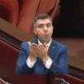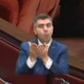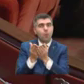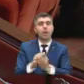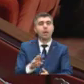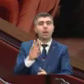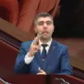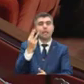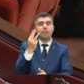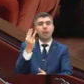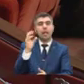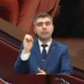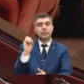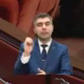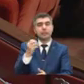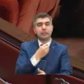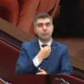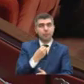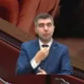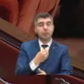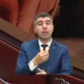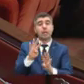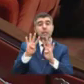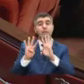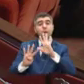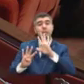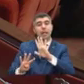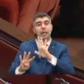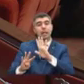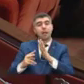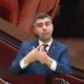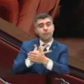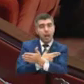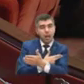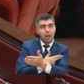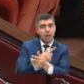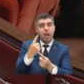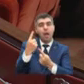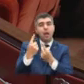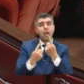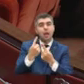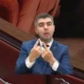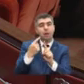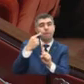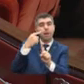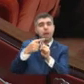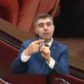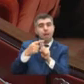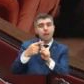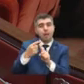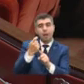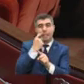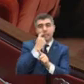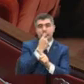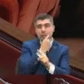الأطباء العامون، 98 ديال الأطباء الاختصاصيين، ثلاثة الصيادلة، و11 الأطباء جراح الأسنان، 182